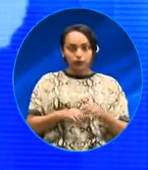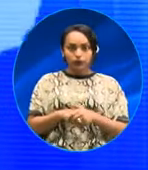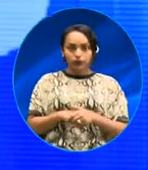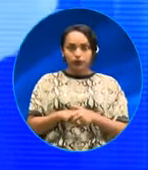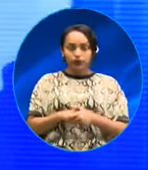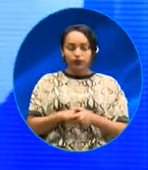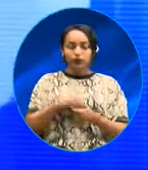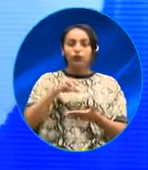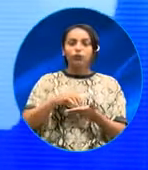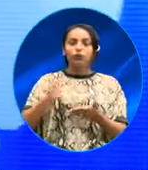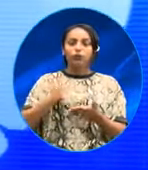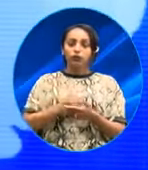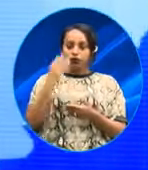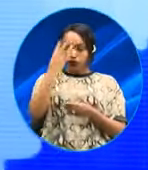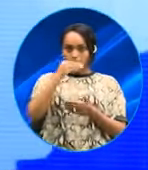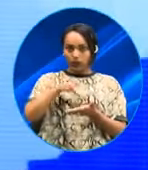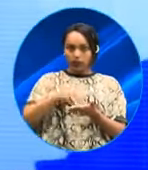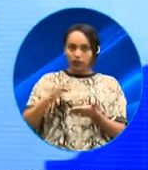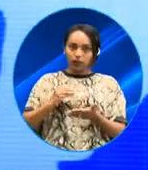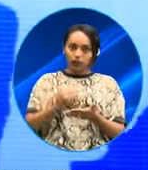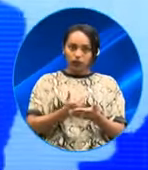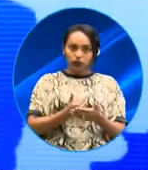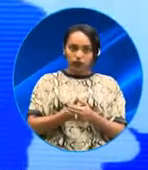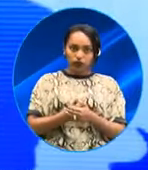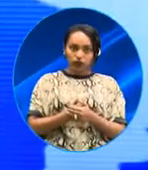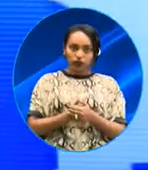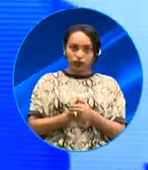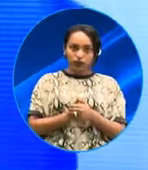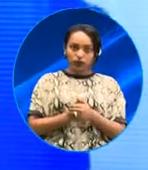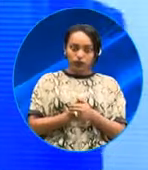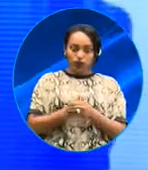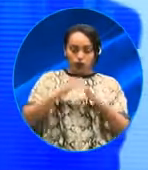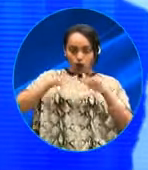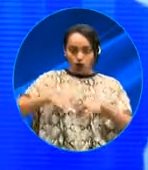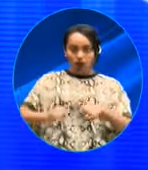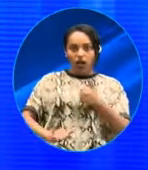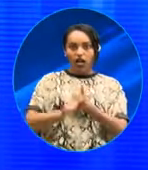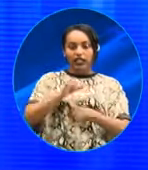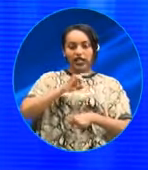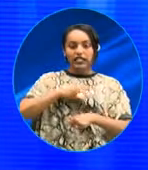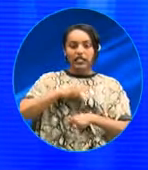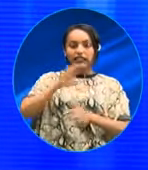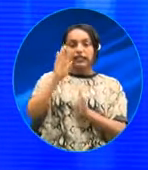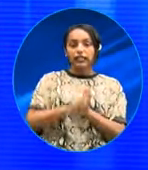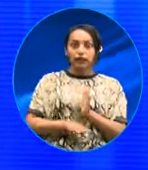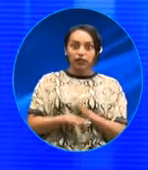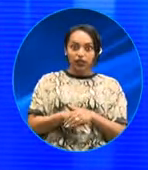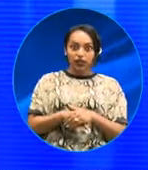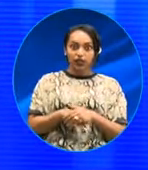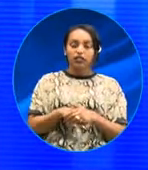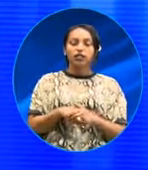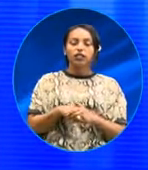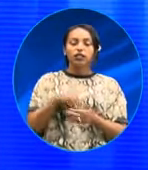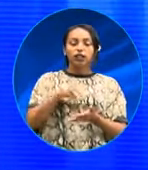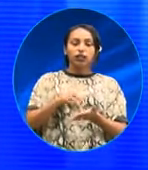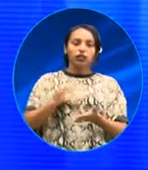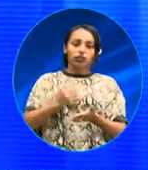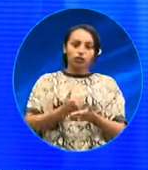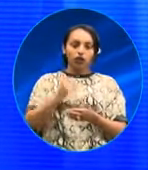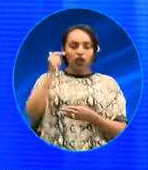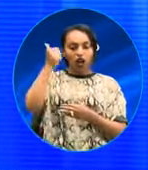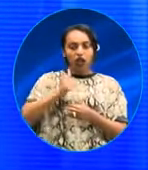አደርገንላቸው ለከተማችን ውበት ለከተማችን የጎርፍ አደጋ ስጋትን ለመቀነስ